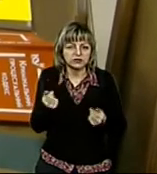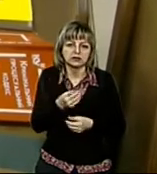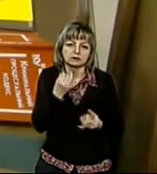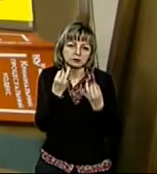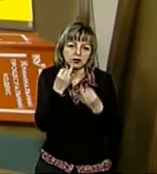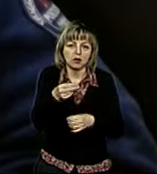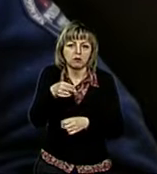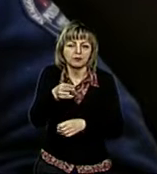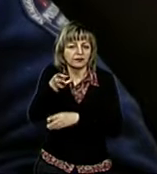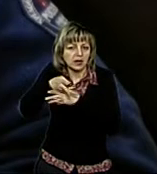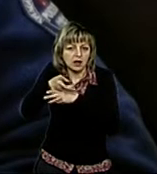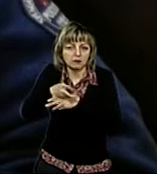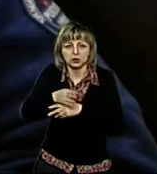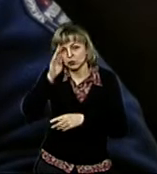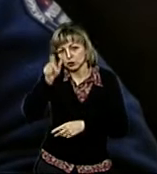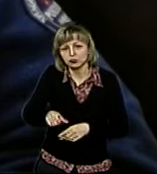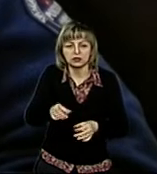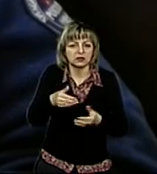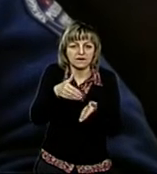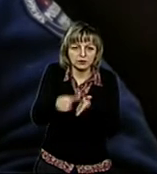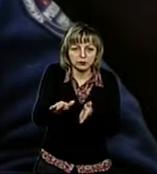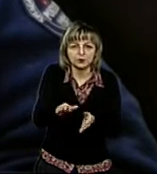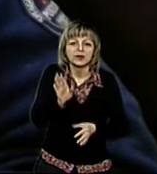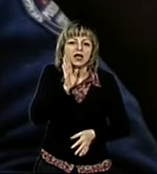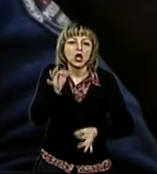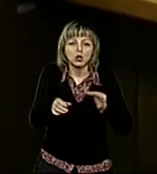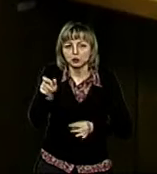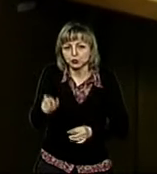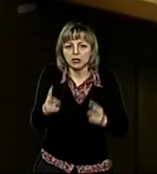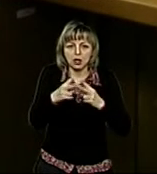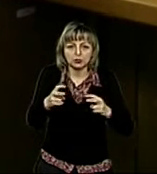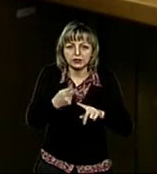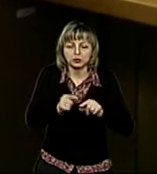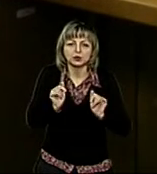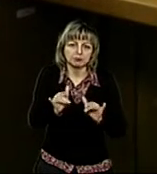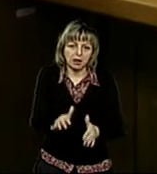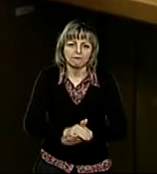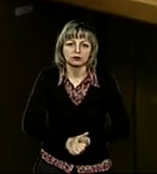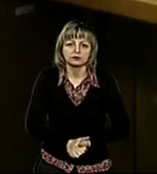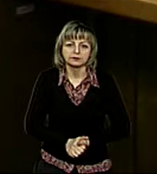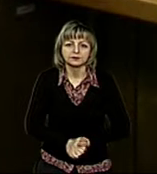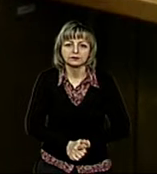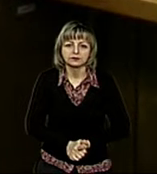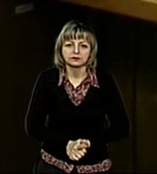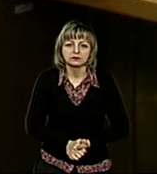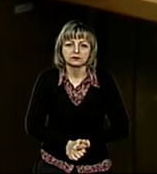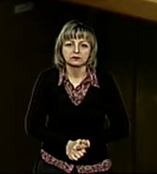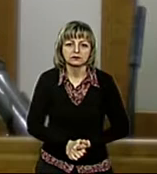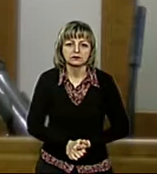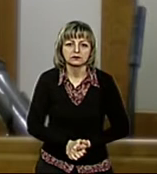камеру потерпілий та обвинувачений відмовились. Суддя Алла Полюшко розглядатиме цю справу.